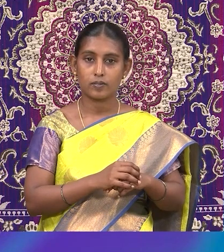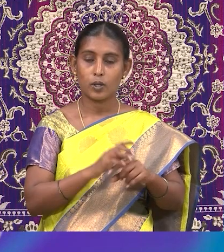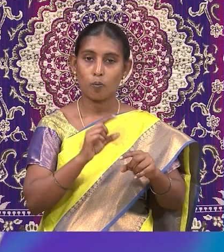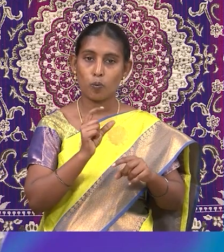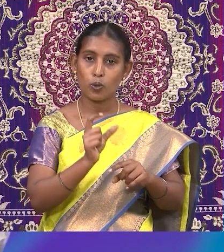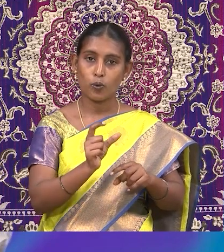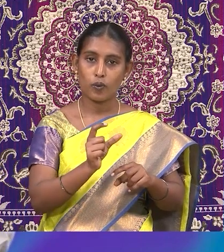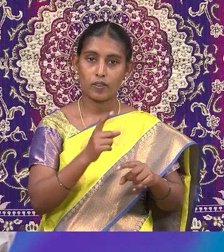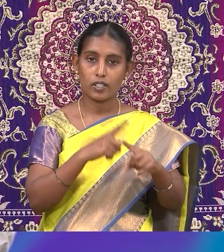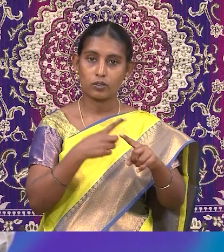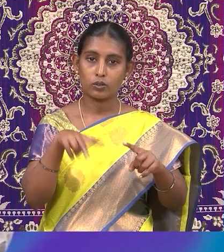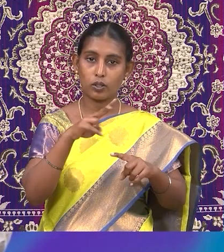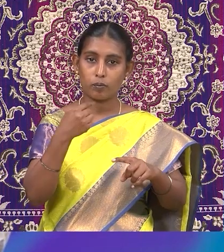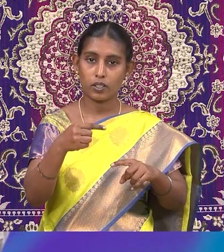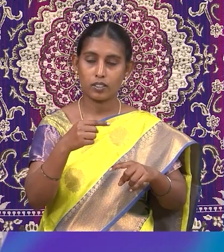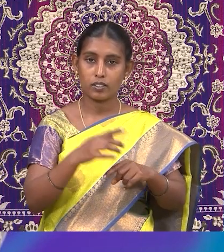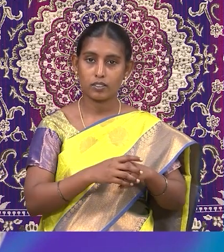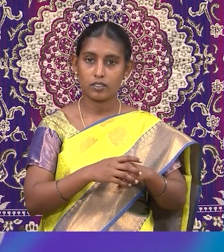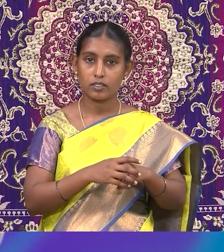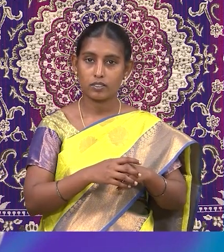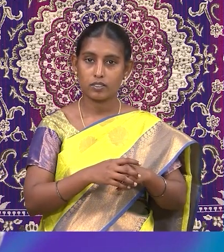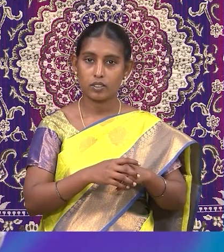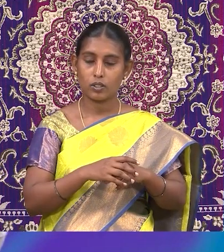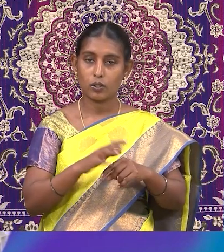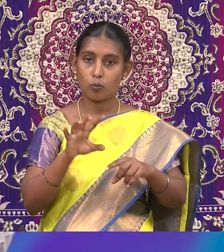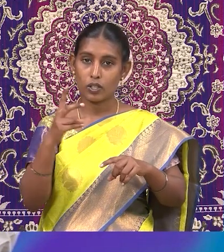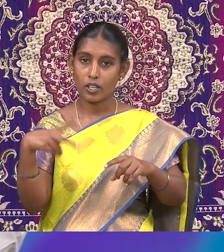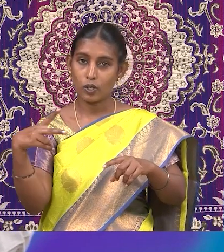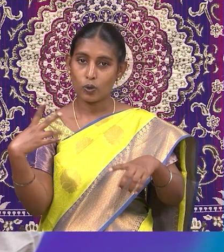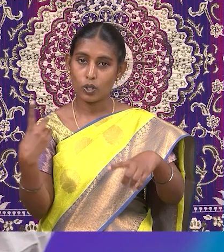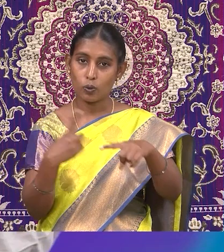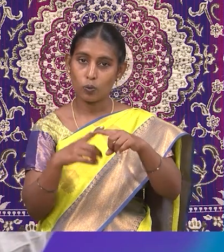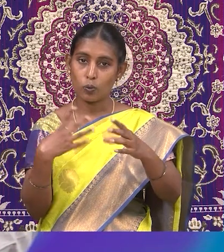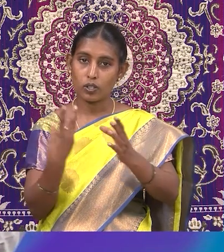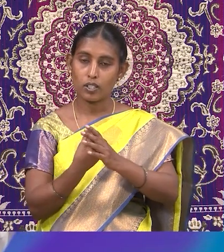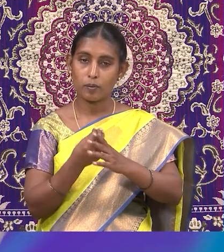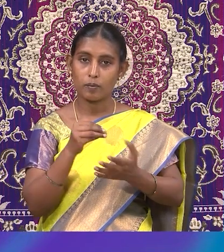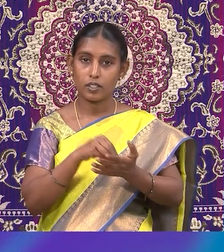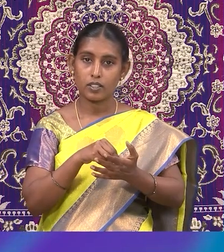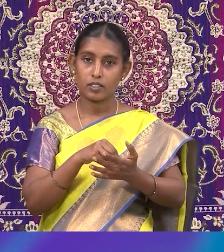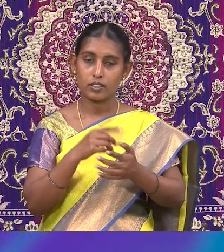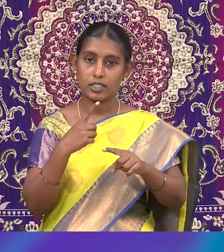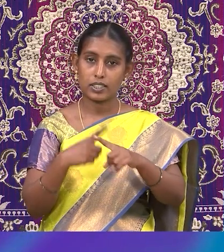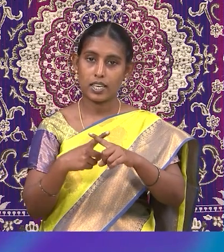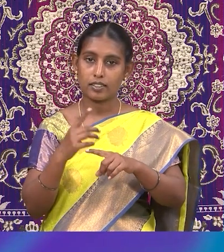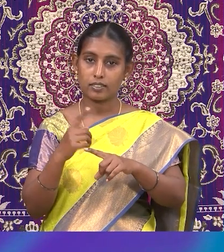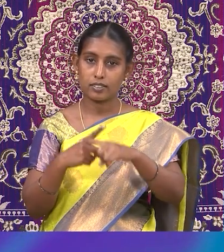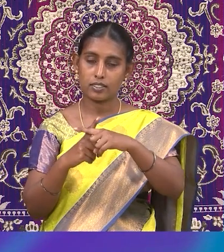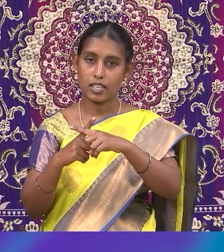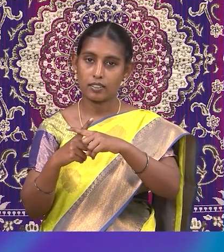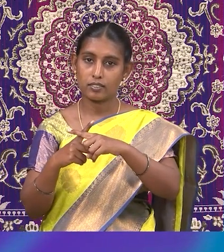வடிவம் x² - மூலங்களின் கூடுதல் பலன் × x ப்ளஸ்